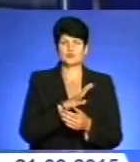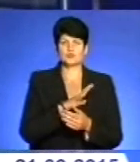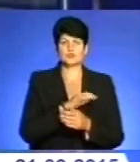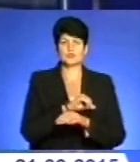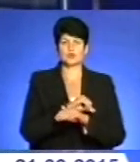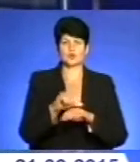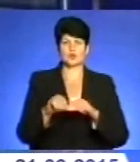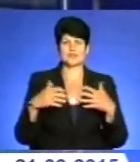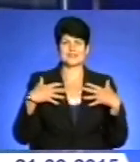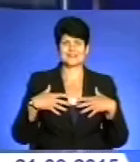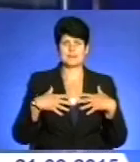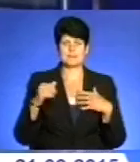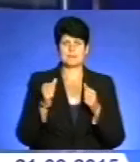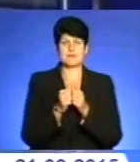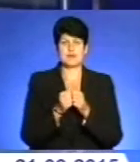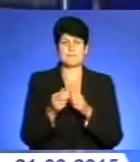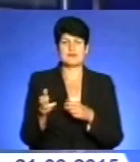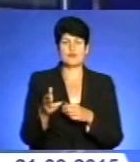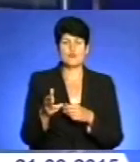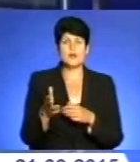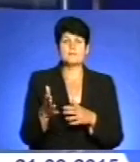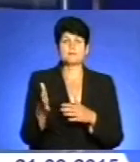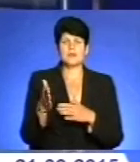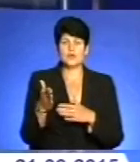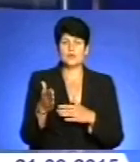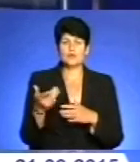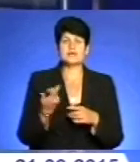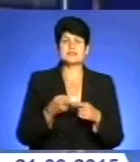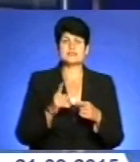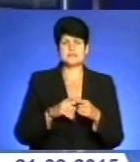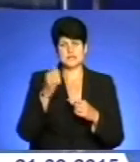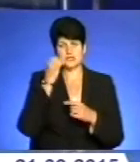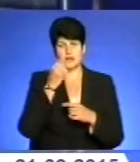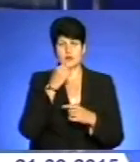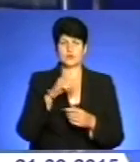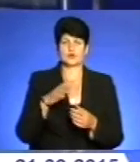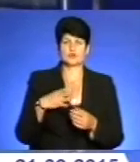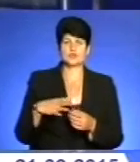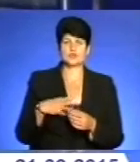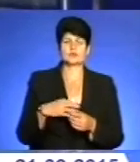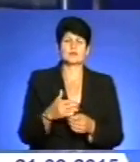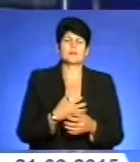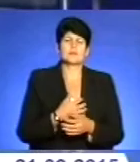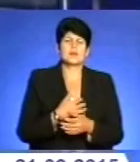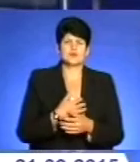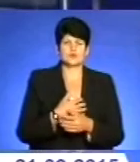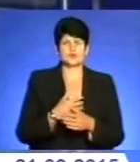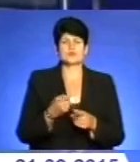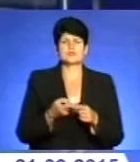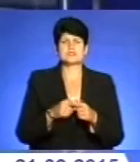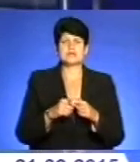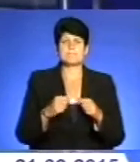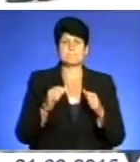кордоні з Кримом під Маріуполем. За відзнаки від керівництва держави дякують і очікують на найбажанішу – мир та спокій